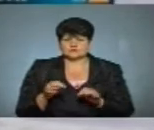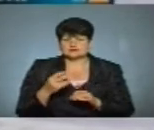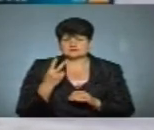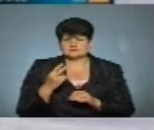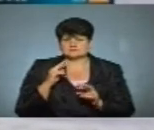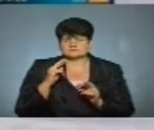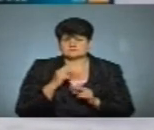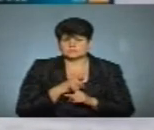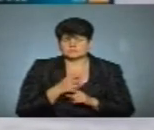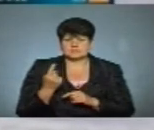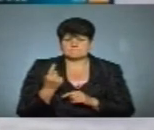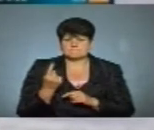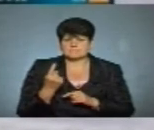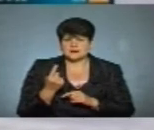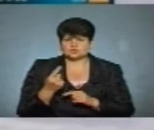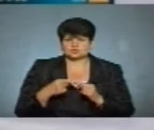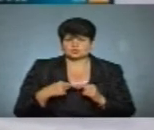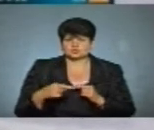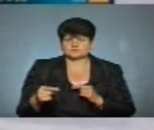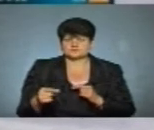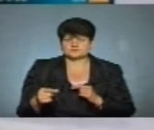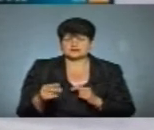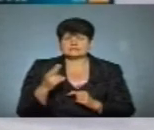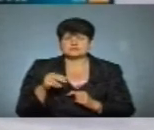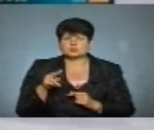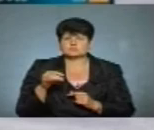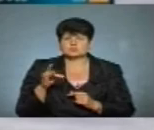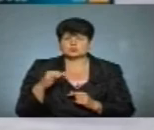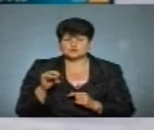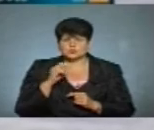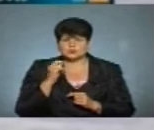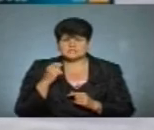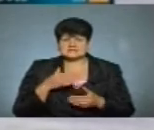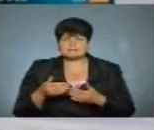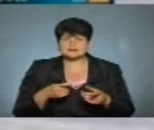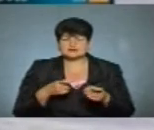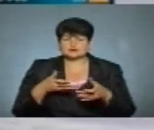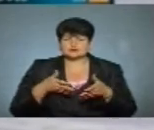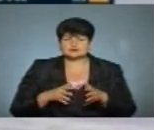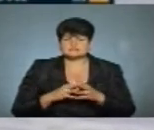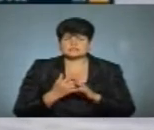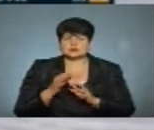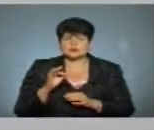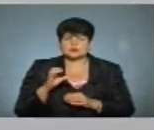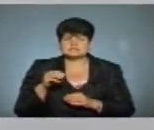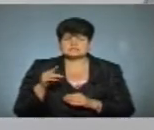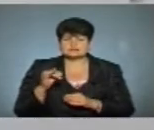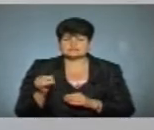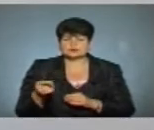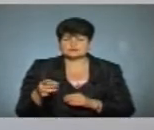двох промахів на першому вогневому рубежі. Дмитро Підручний – український біатлоніст, родом із села Острів Тернопільського